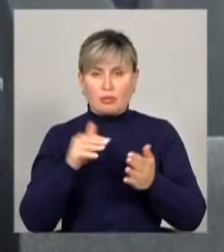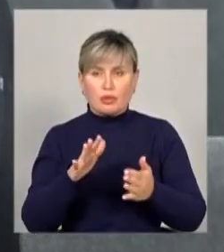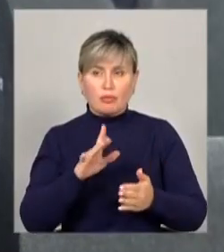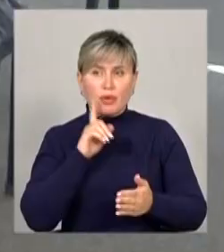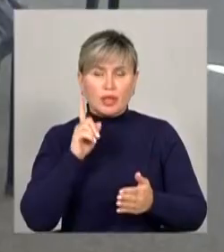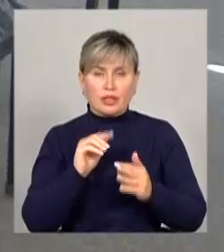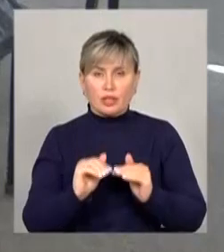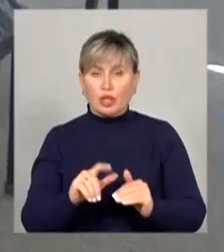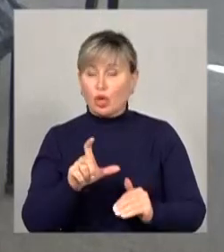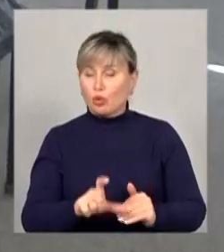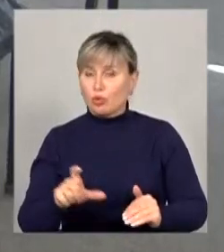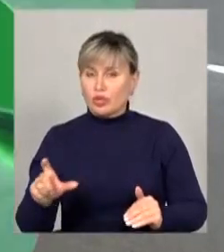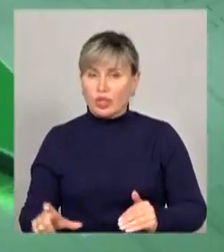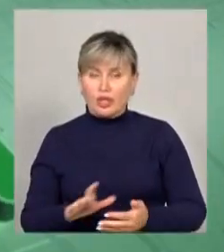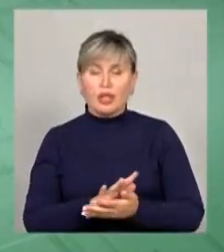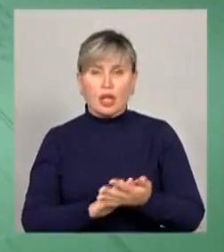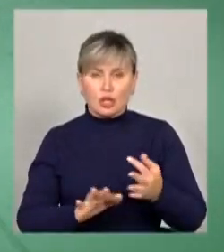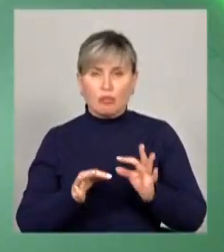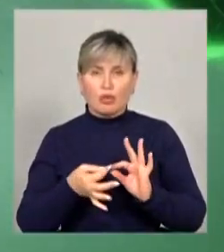несовершеннолетних. Подробности в выпуске.